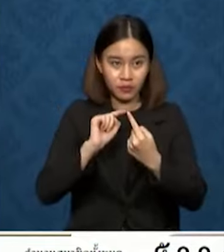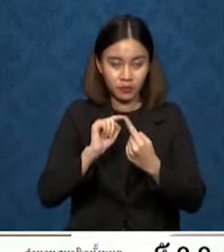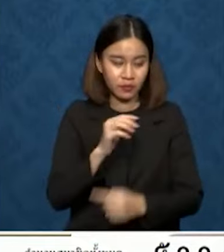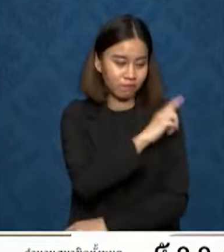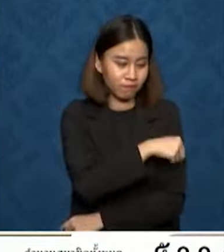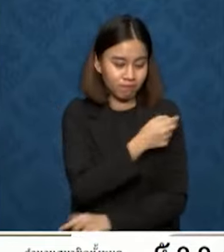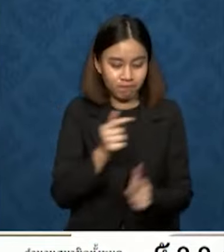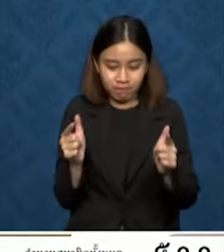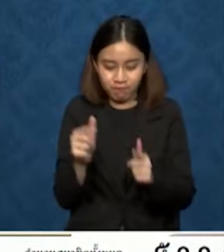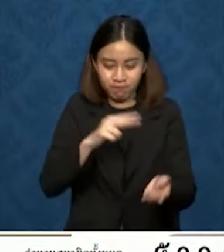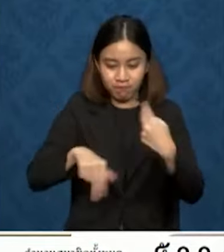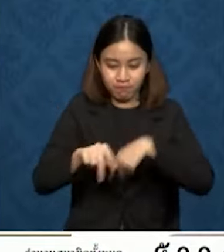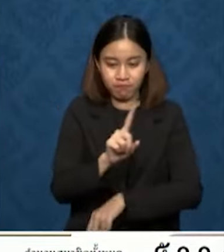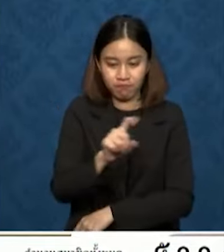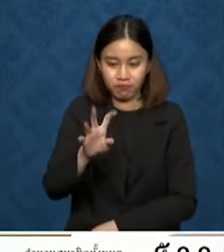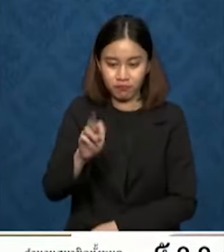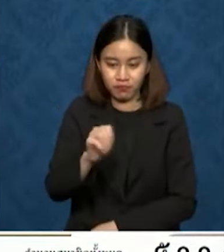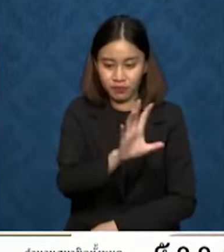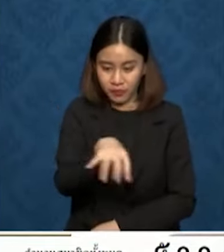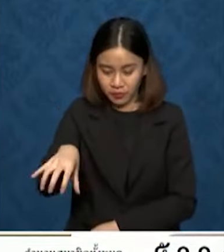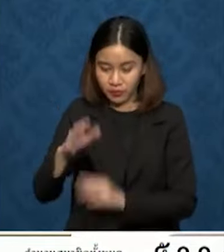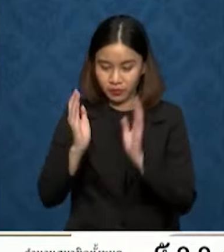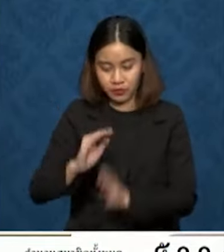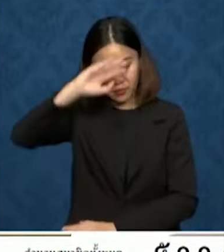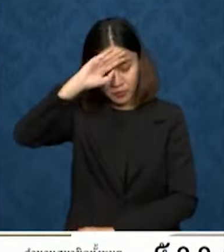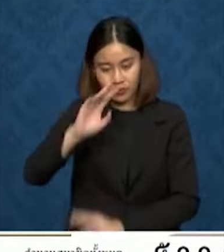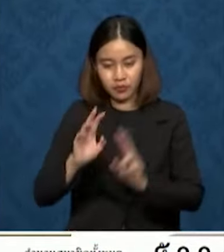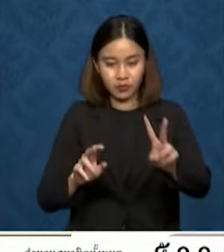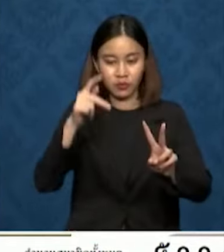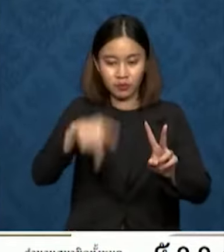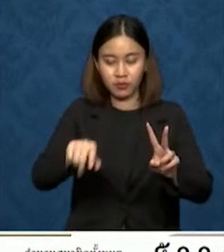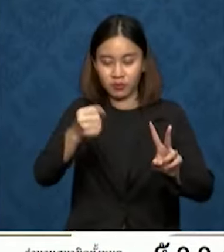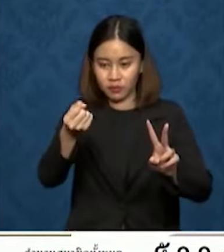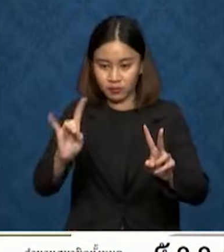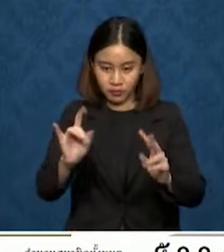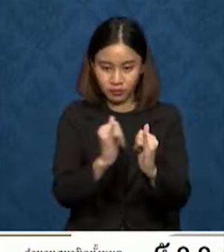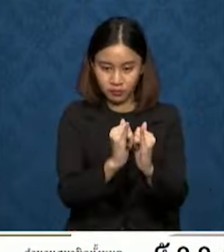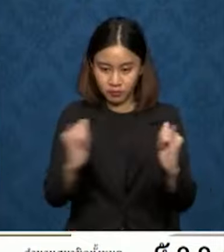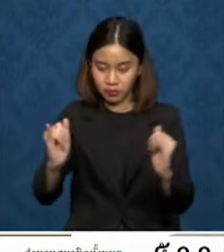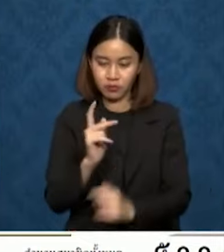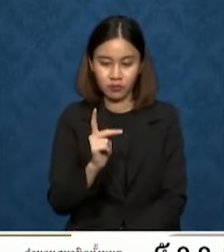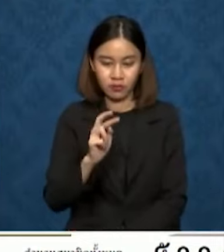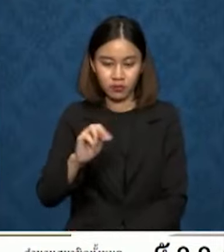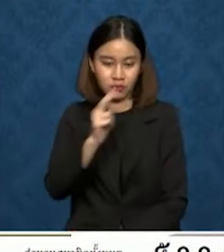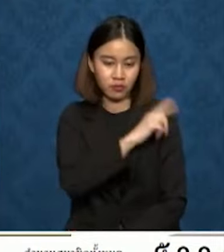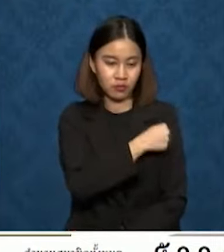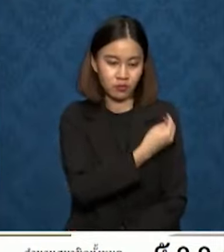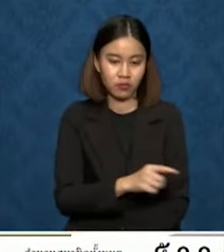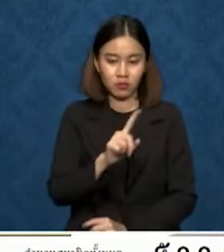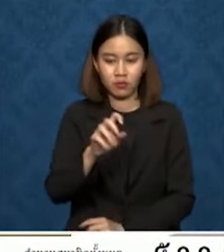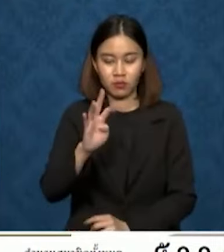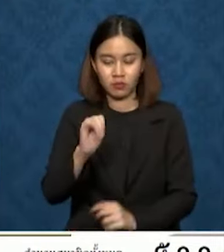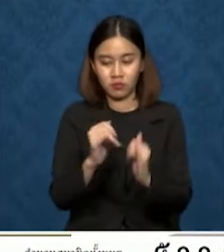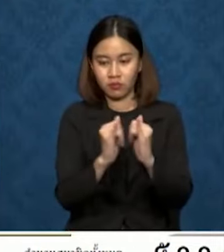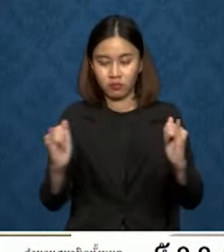ิธรรัษ์จำนว 140 เห็ รงรผู้ปวยได้ 2,018 เตียงอยู่กรกนแพทย์ 1,840 เตียง